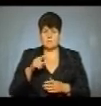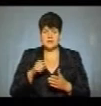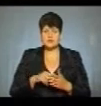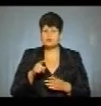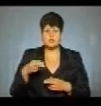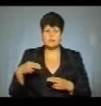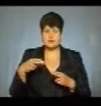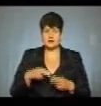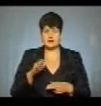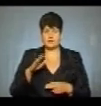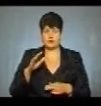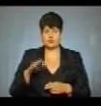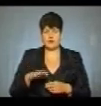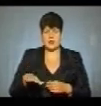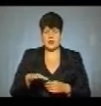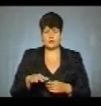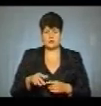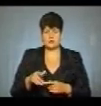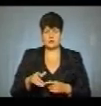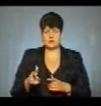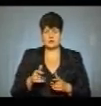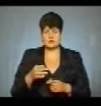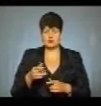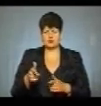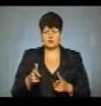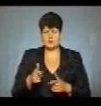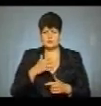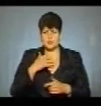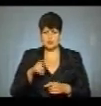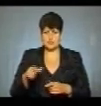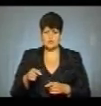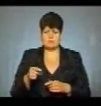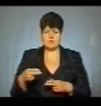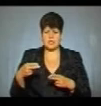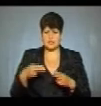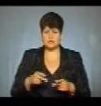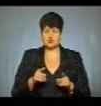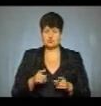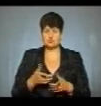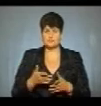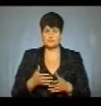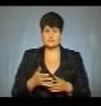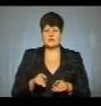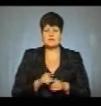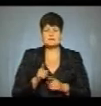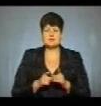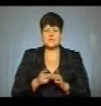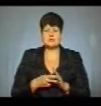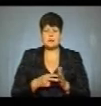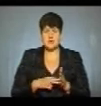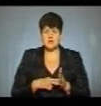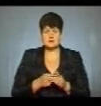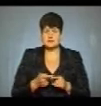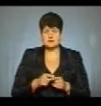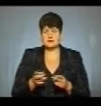водну арену, прокоментував так. Тут готувалися і багато людей сюди приїхали, але Чому там змінилися плани, це